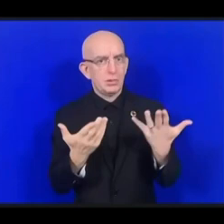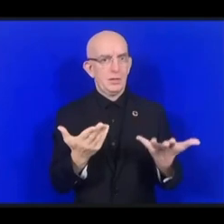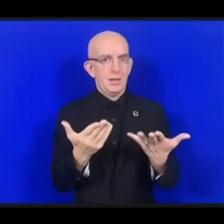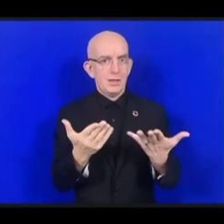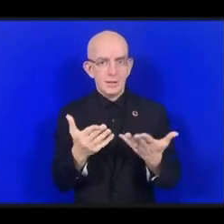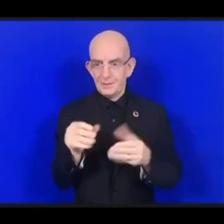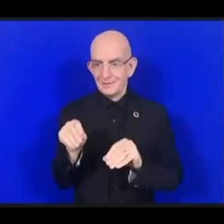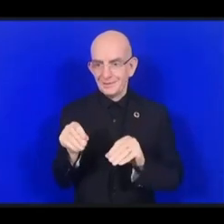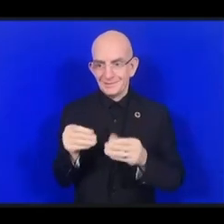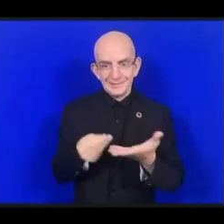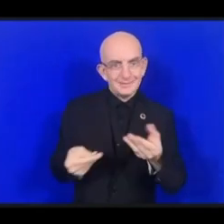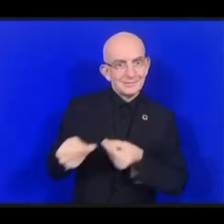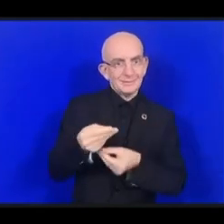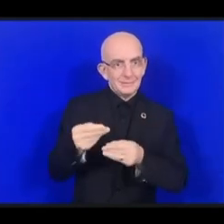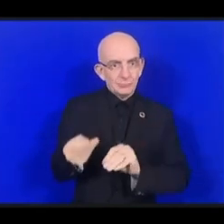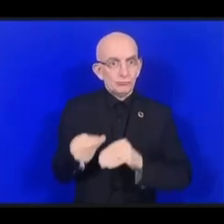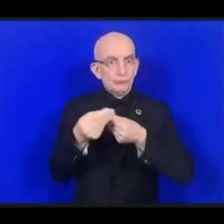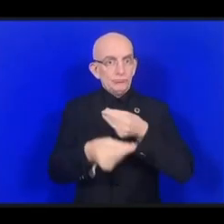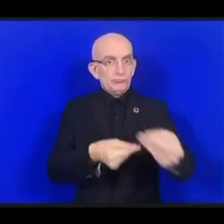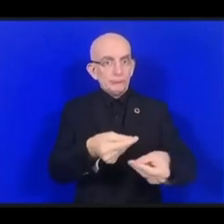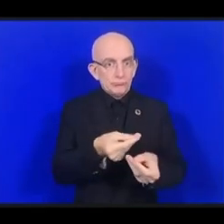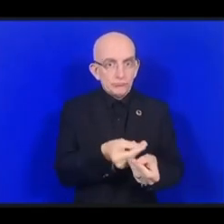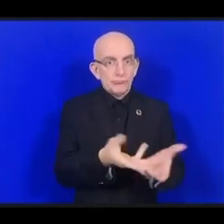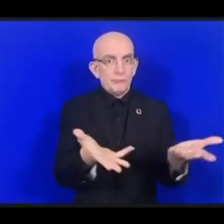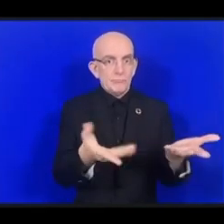てくれるとも思っており